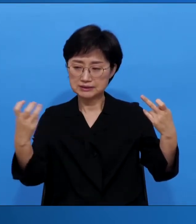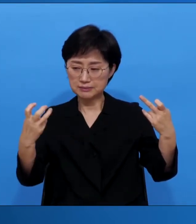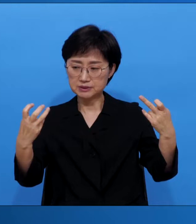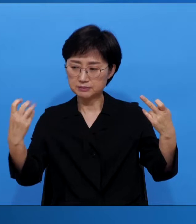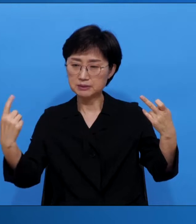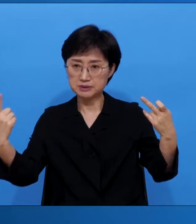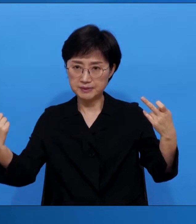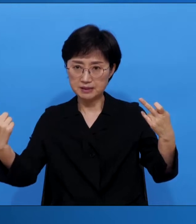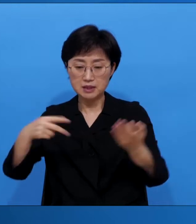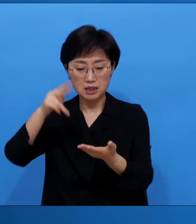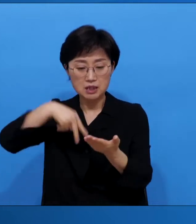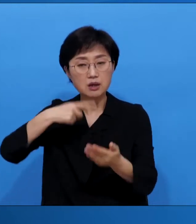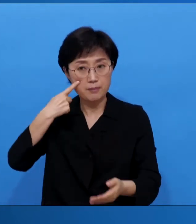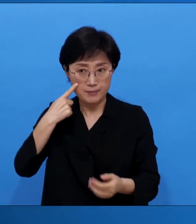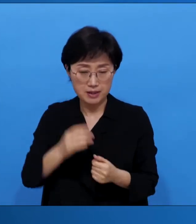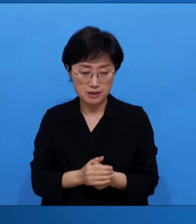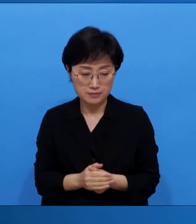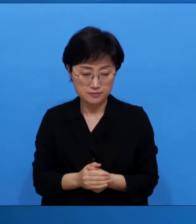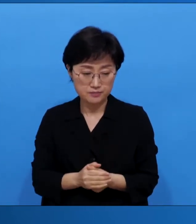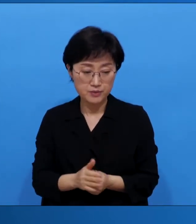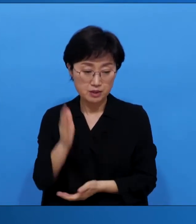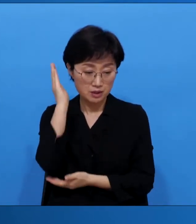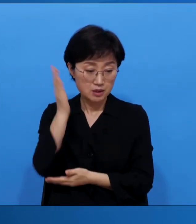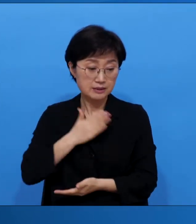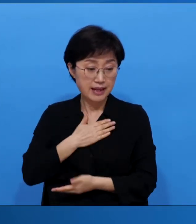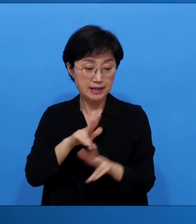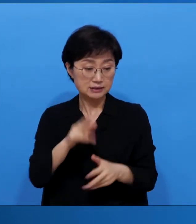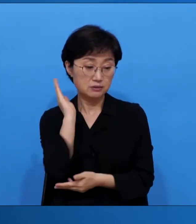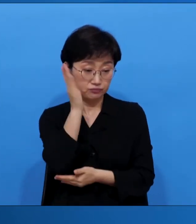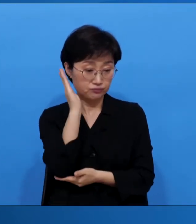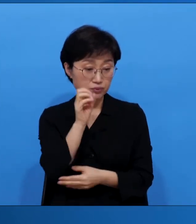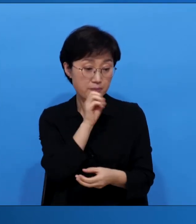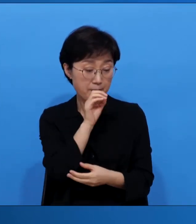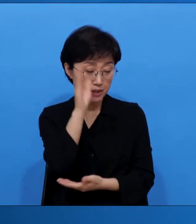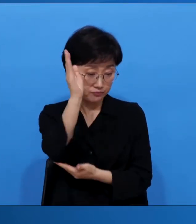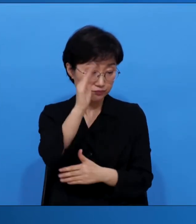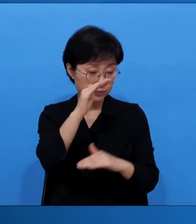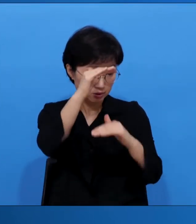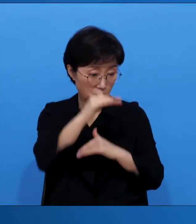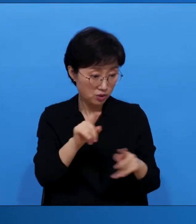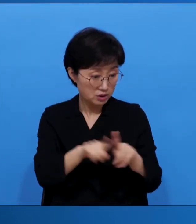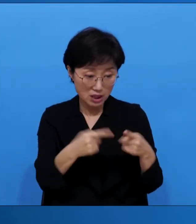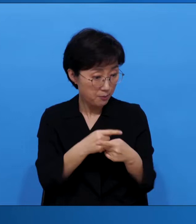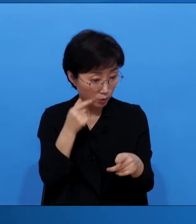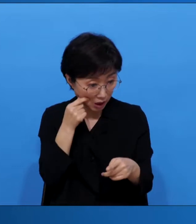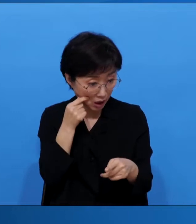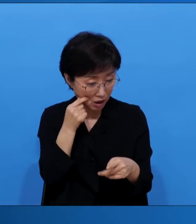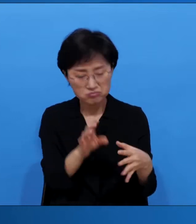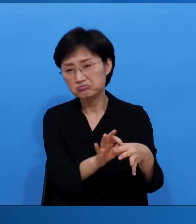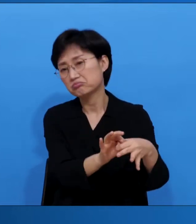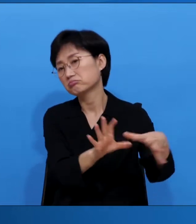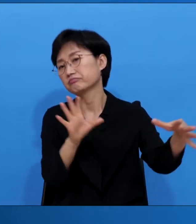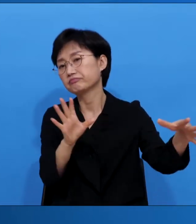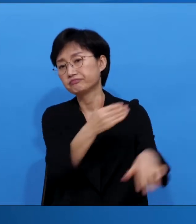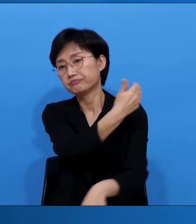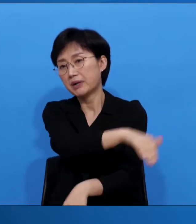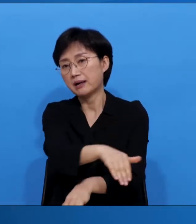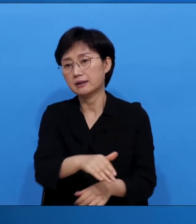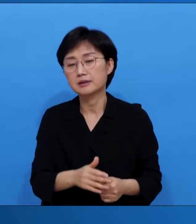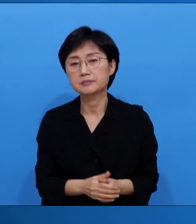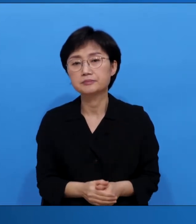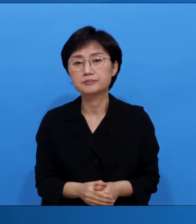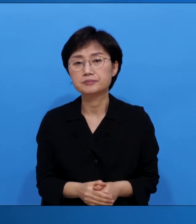이 말을 못 알아들으면 나와 상관없느니라. And then going on to verse 29 and 30, he says, whoever is not with me is against